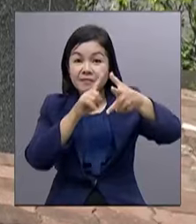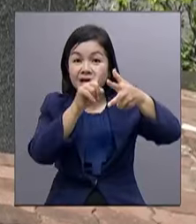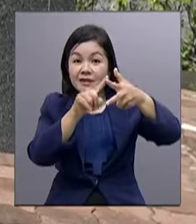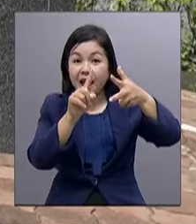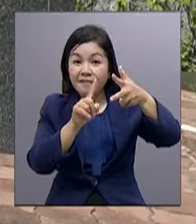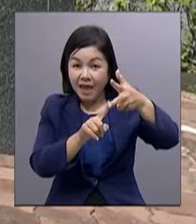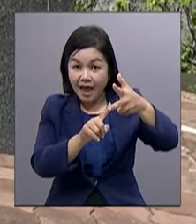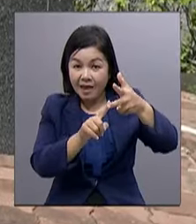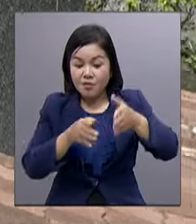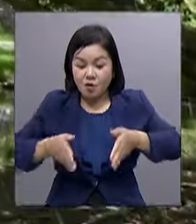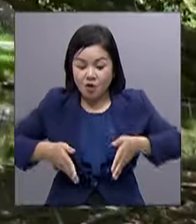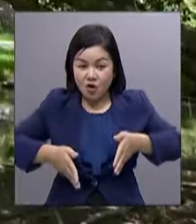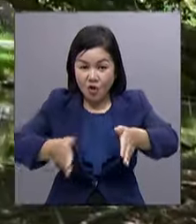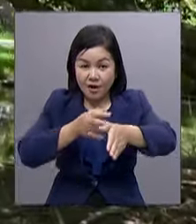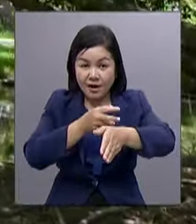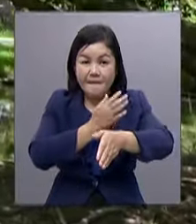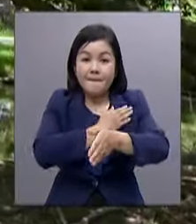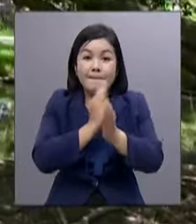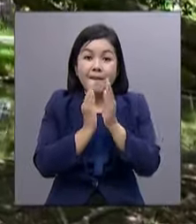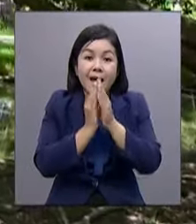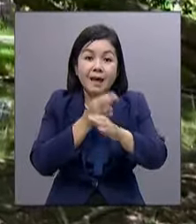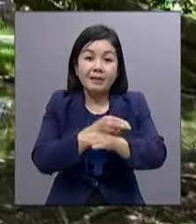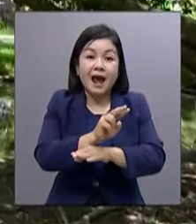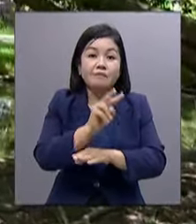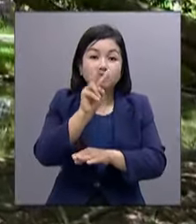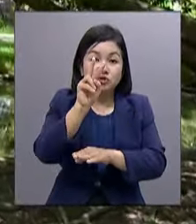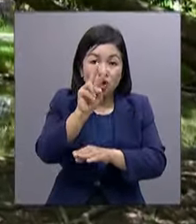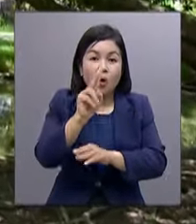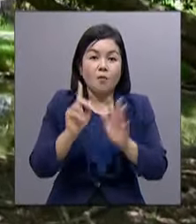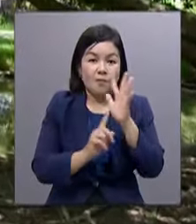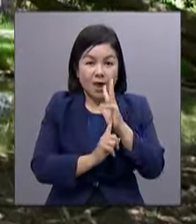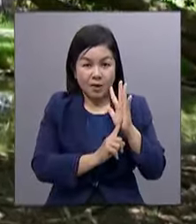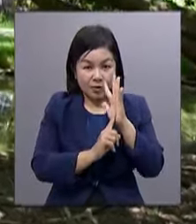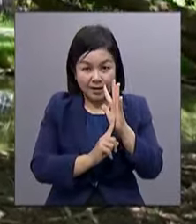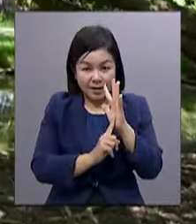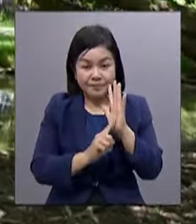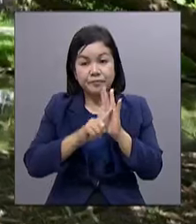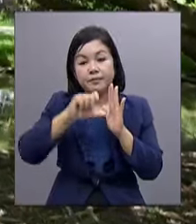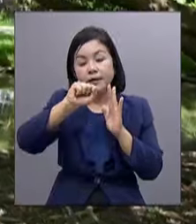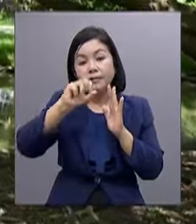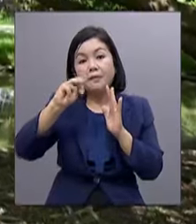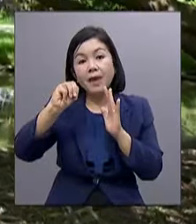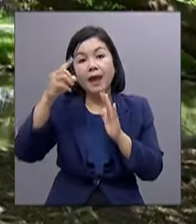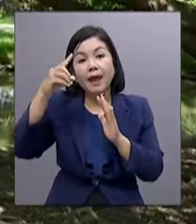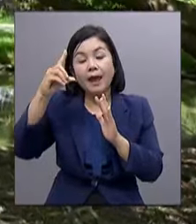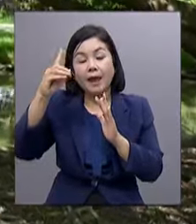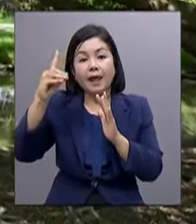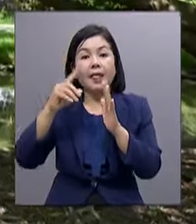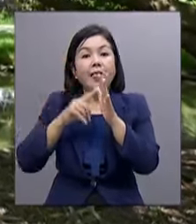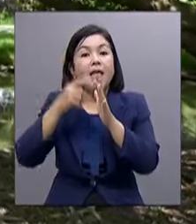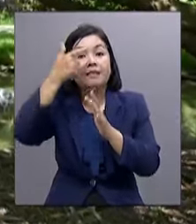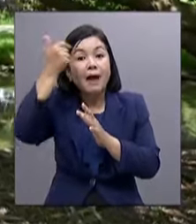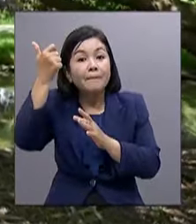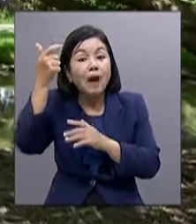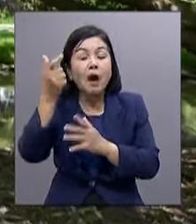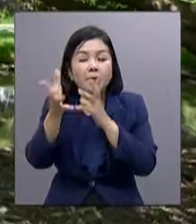นพระราม2แขวงแสมดำเขตบางขุนเทียนกรุงเทพมหานครค่ะเป็นอีกหนึ่งห้องสมุดเพื่อการเรียนรู้ที่มี